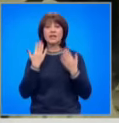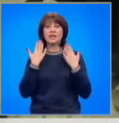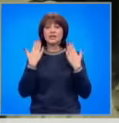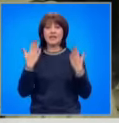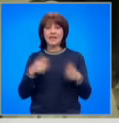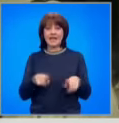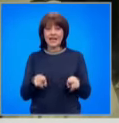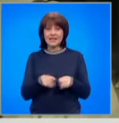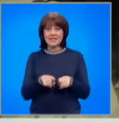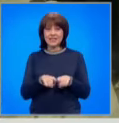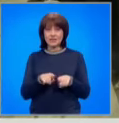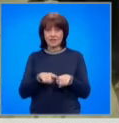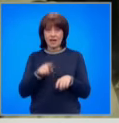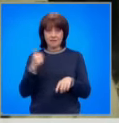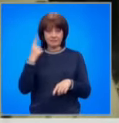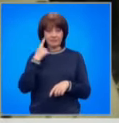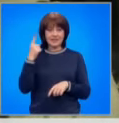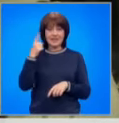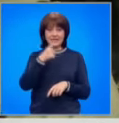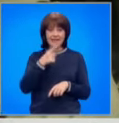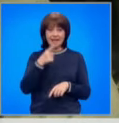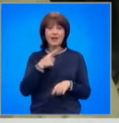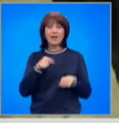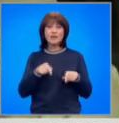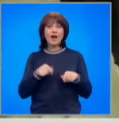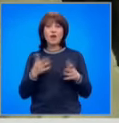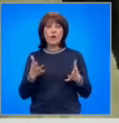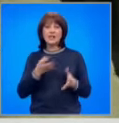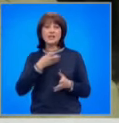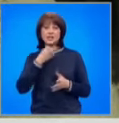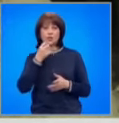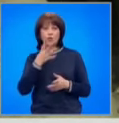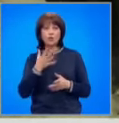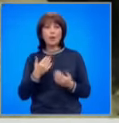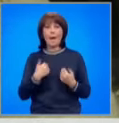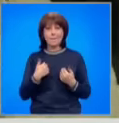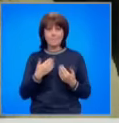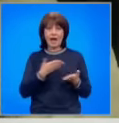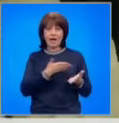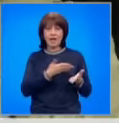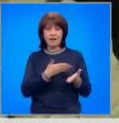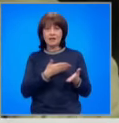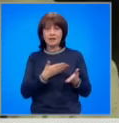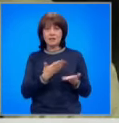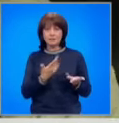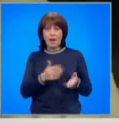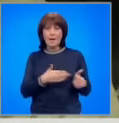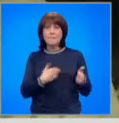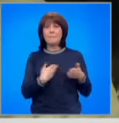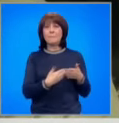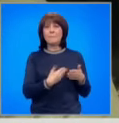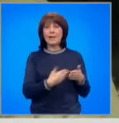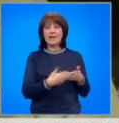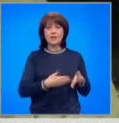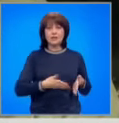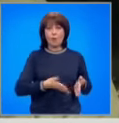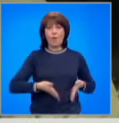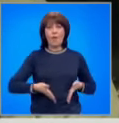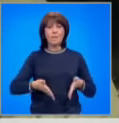ден, по същото време, когато се е случил инцидента, бях на няколко стотин метра по-нагоре по